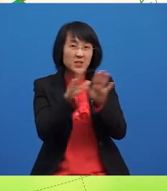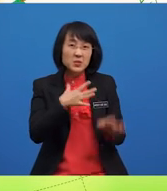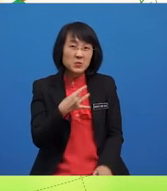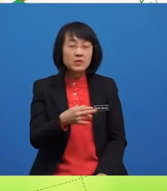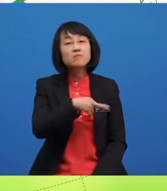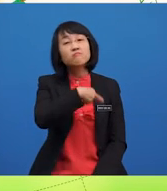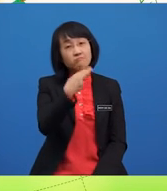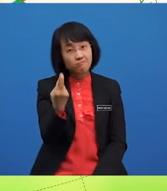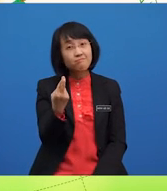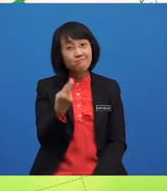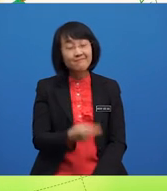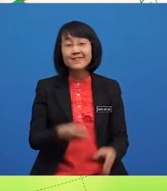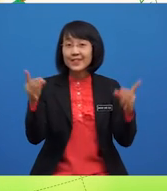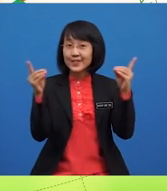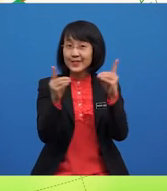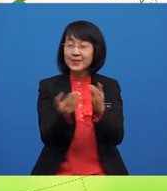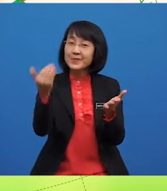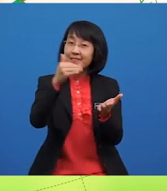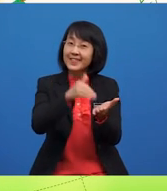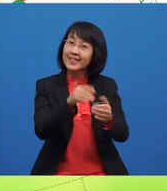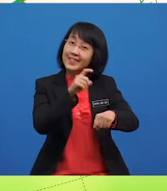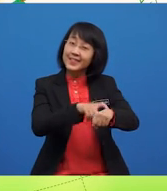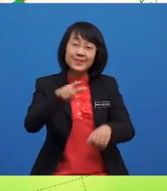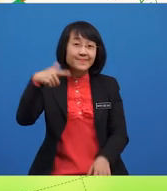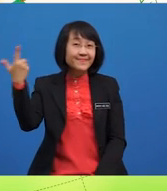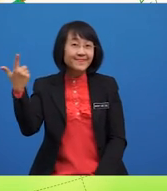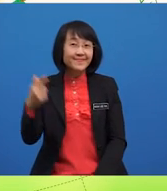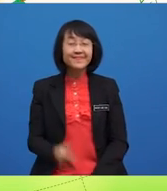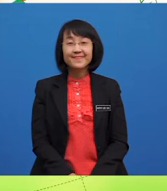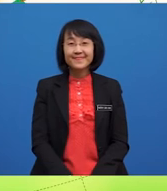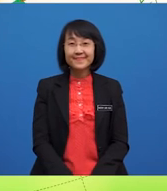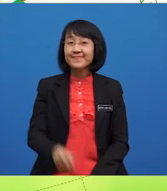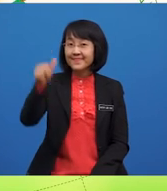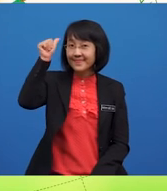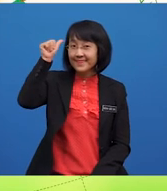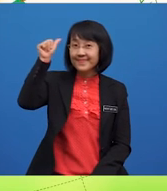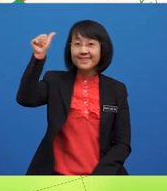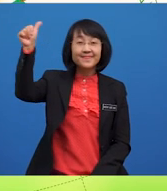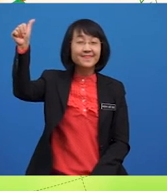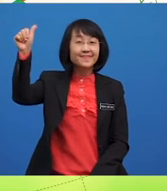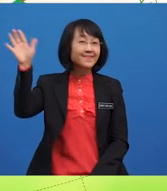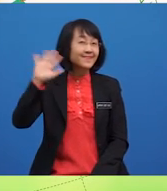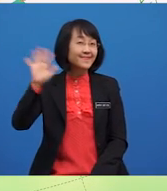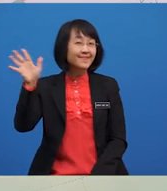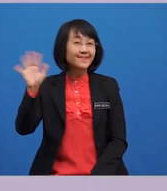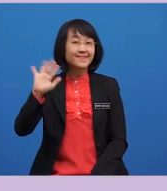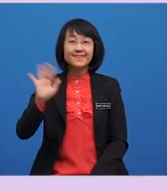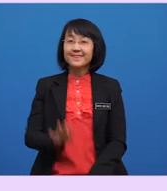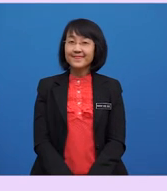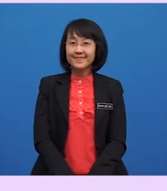memang rugi. Jumpa lagi di lain masa. Assalamualaikum dan bye-bye.